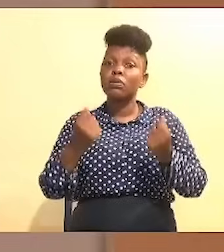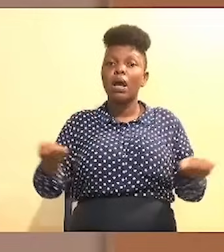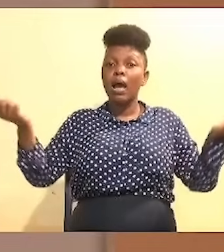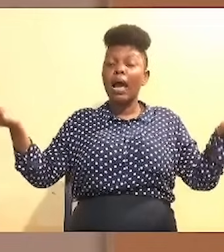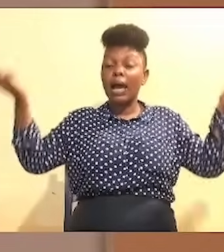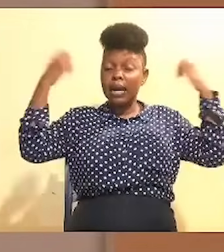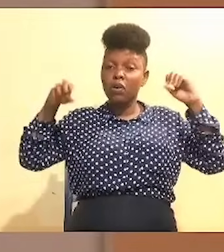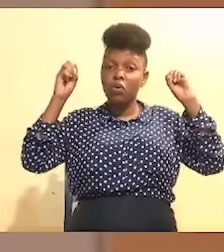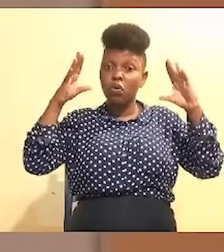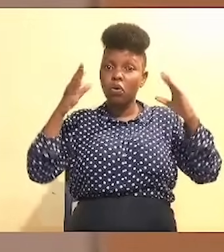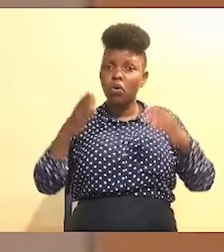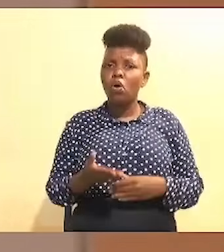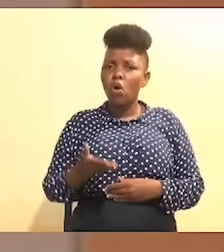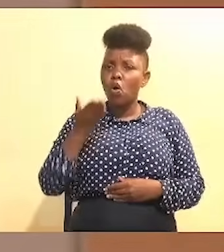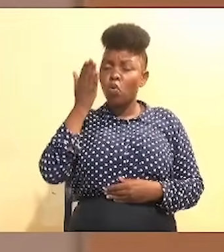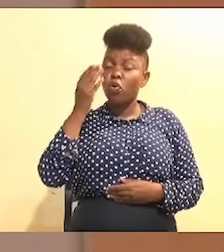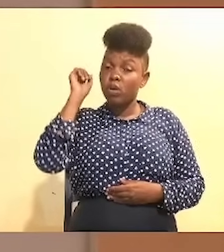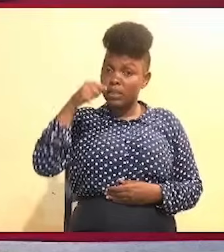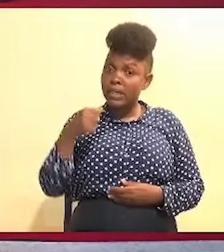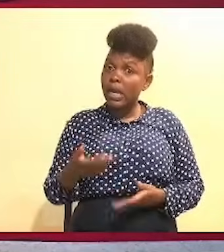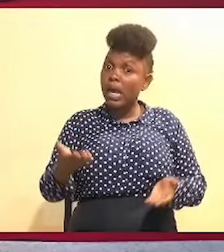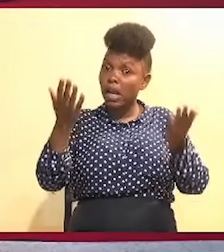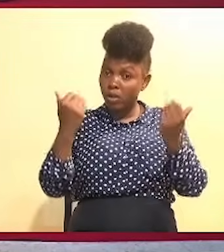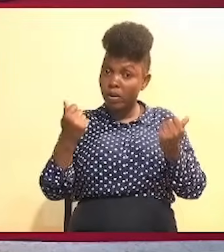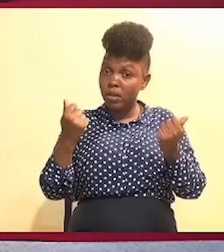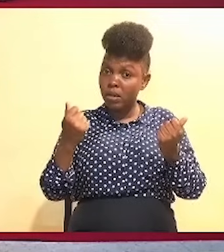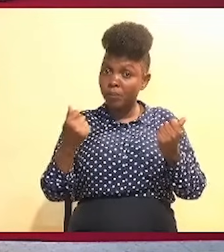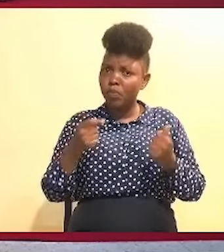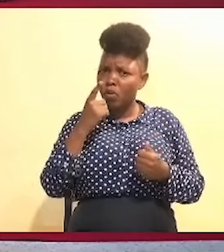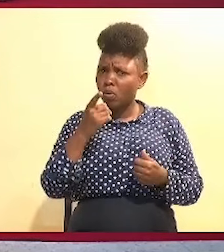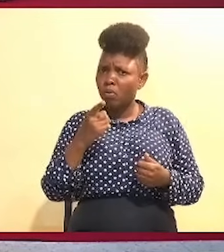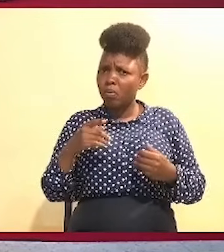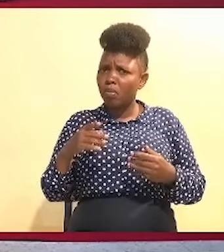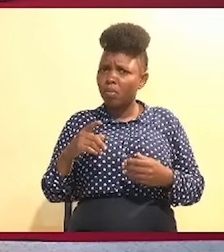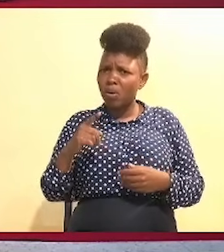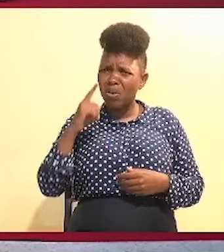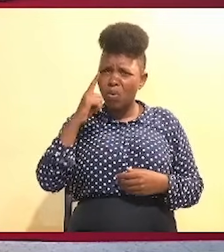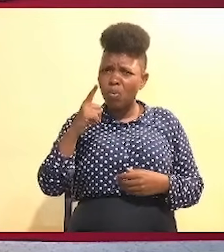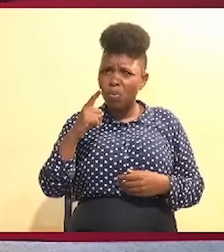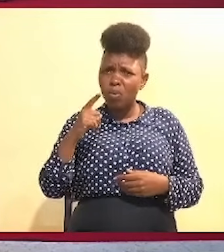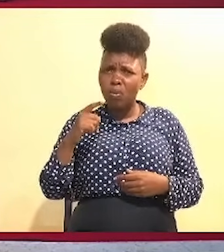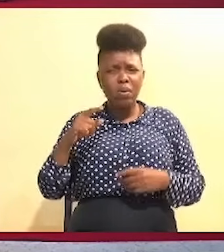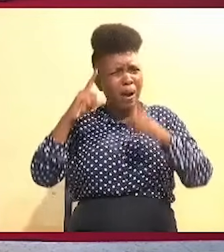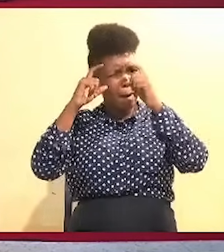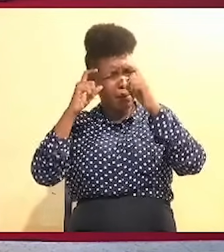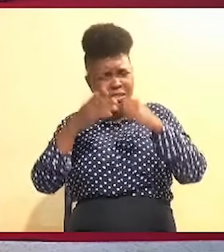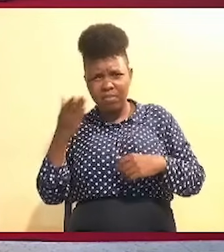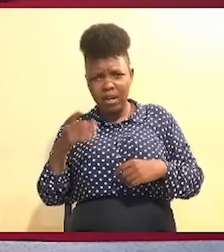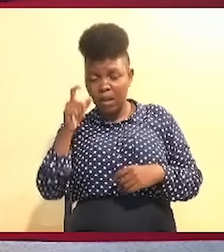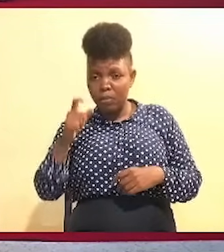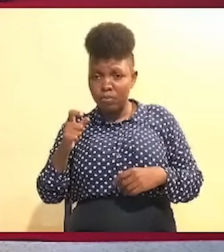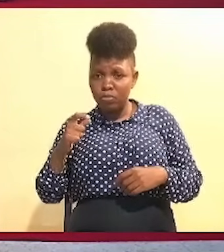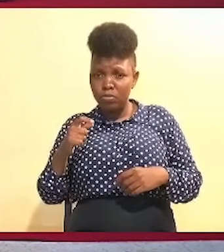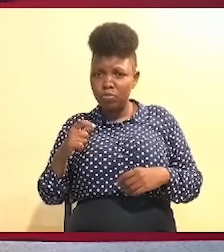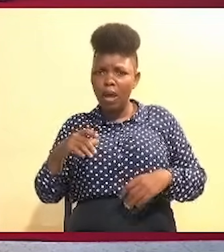Haleluya. Huyo ndiye anayeweza. Mliwahi kuona kapicha fulani kalisambaa mtandaoni, jamaa kashika mkewe,